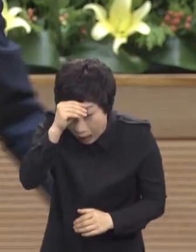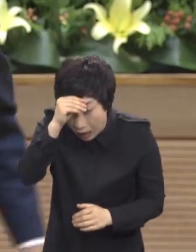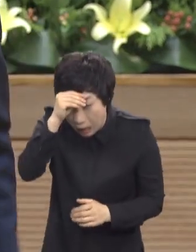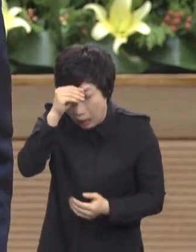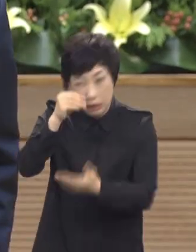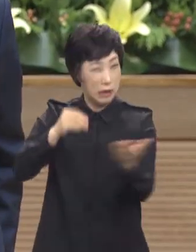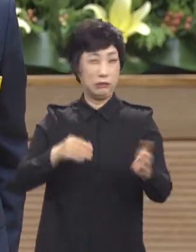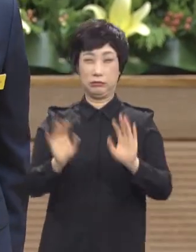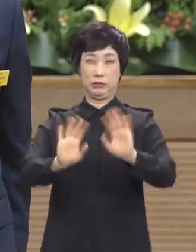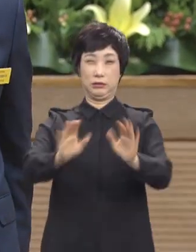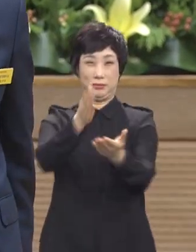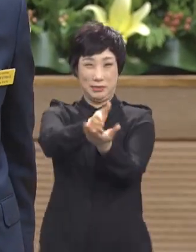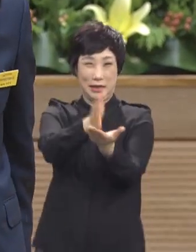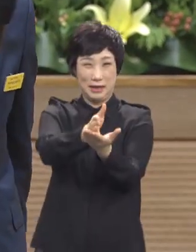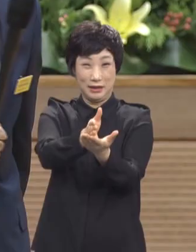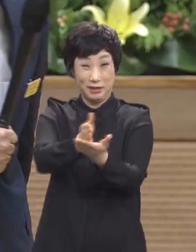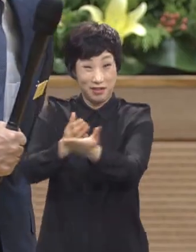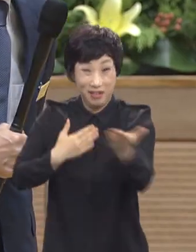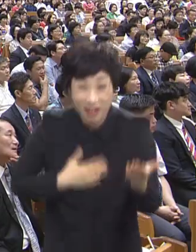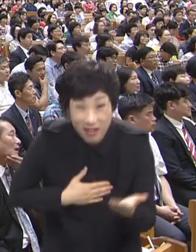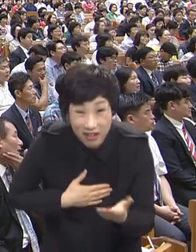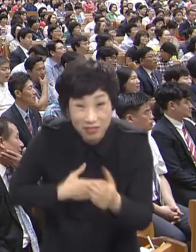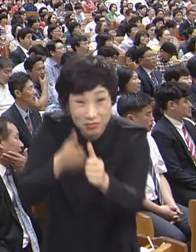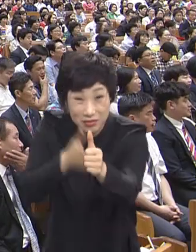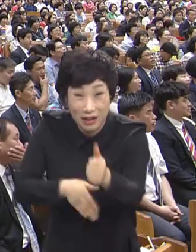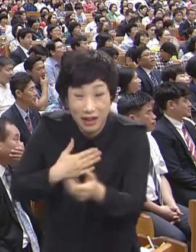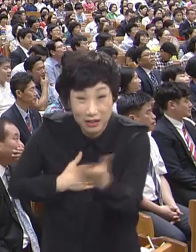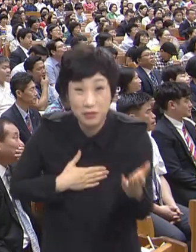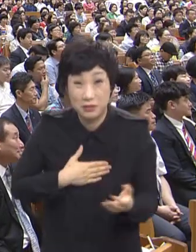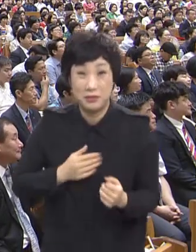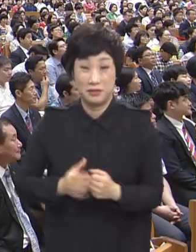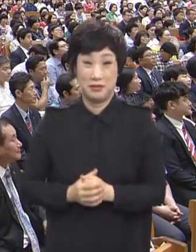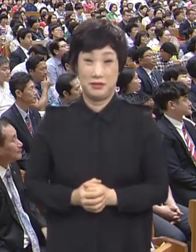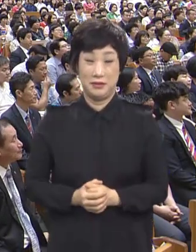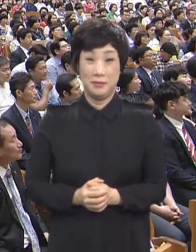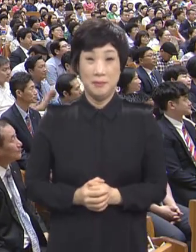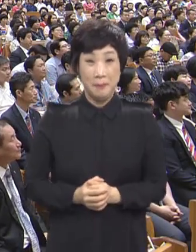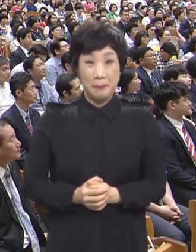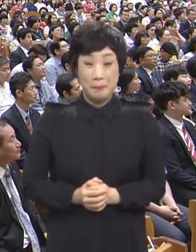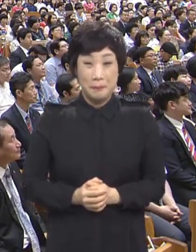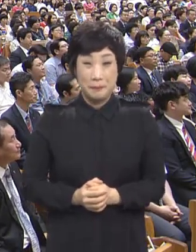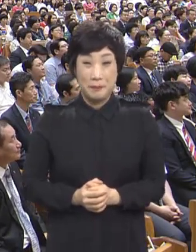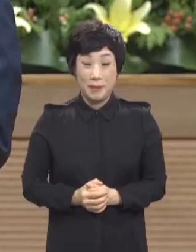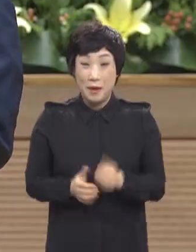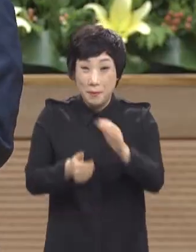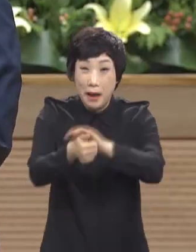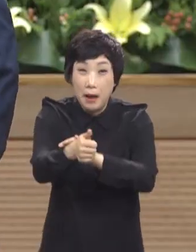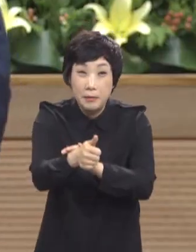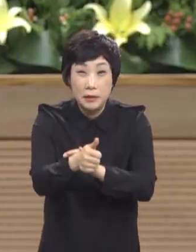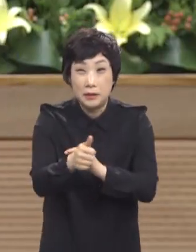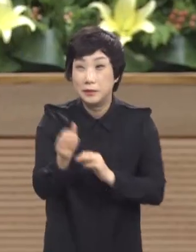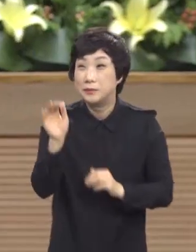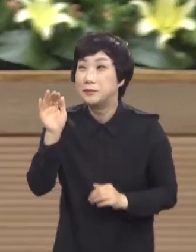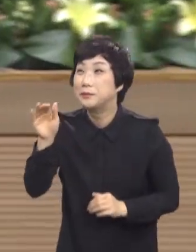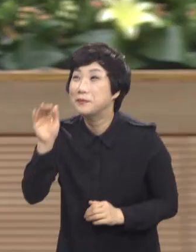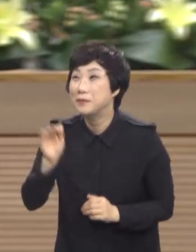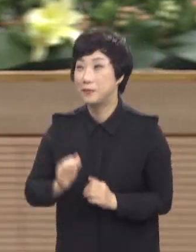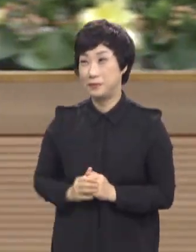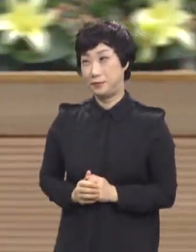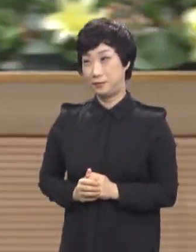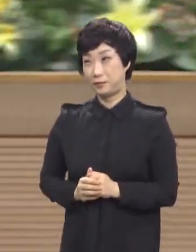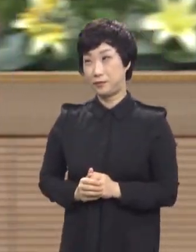사람도 간교한 자가 있어서는 안 됩니다. 예, 뱀이 말이에요.